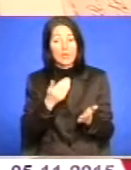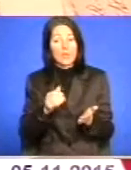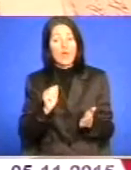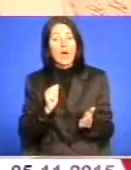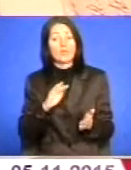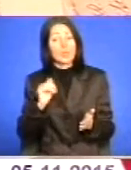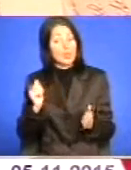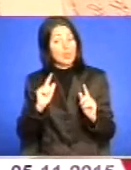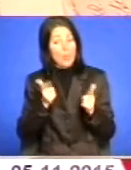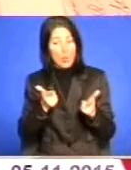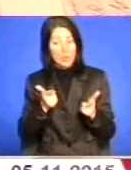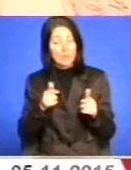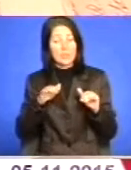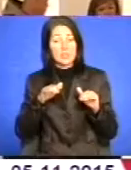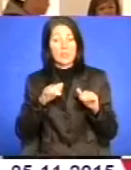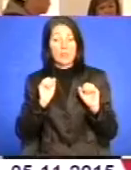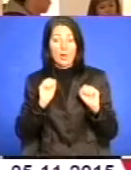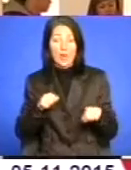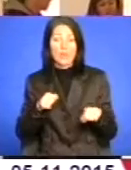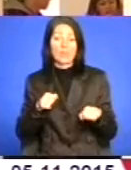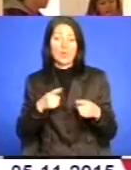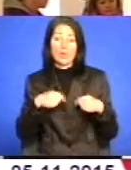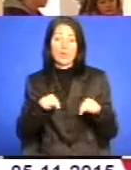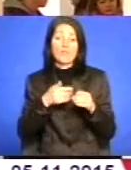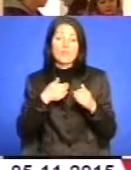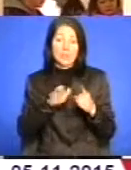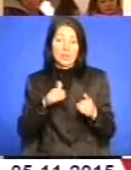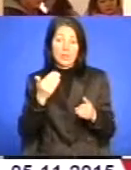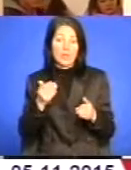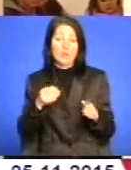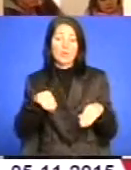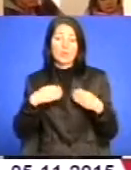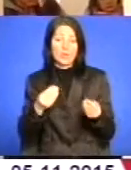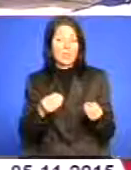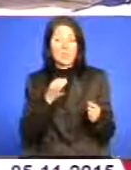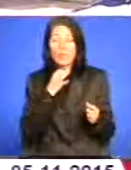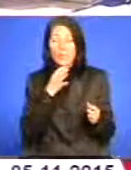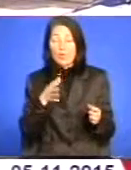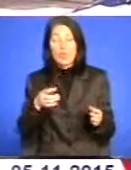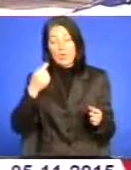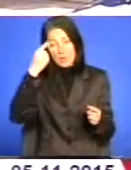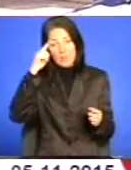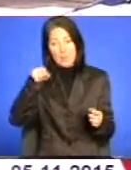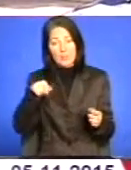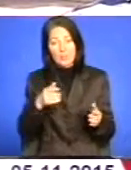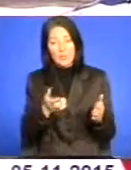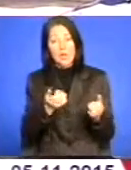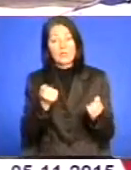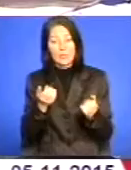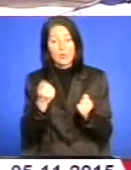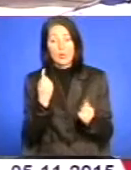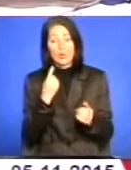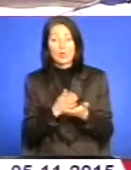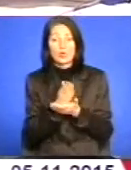автоматично погодилися з правом організаторів відмовити вам у наданні будь-яких відомостей. Наберуть на патрульну службу у